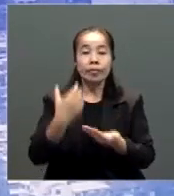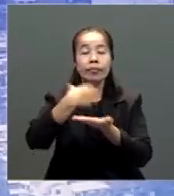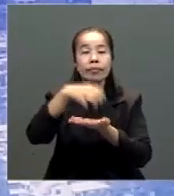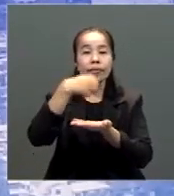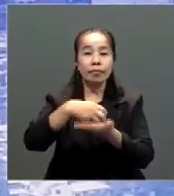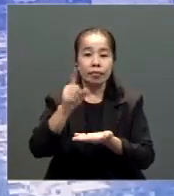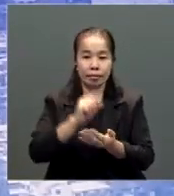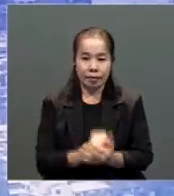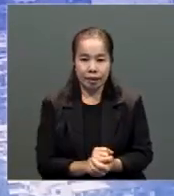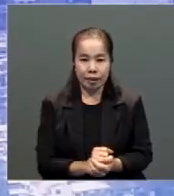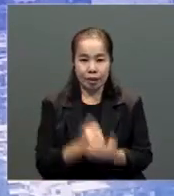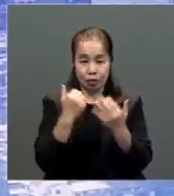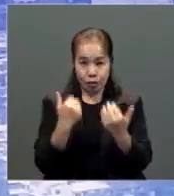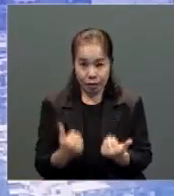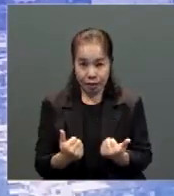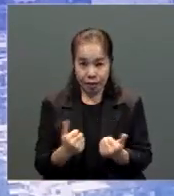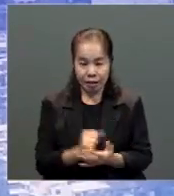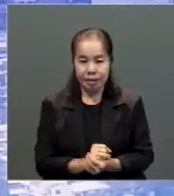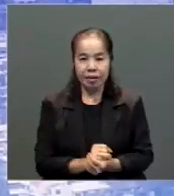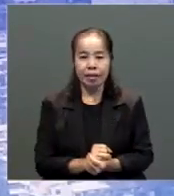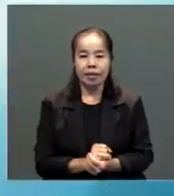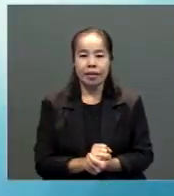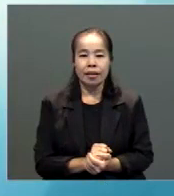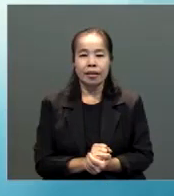ค่ะวันนี้ต่ำ 10เป็นวันที่ 2